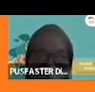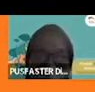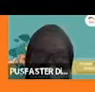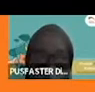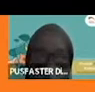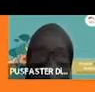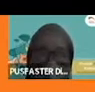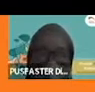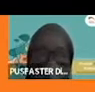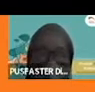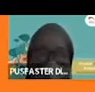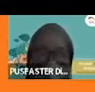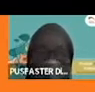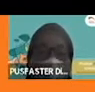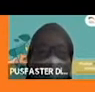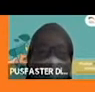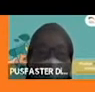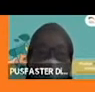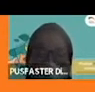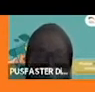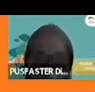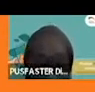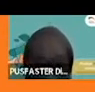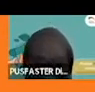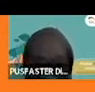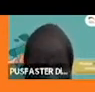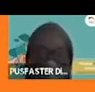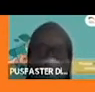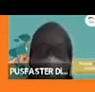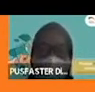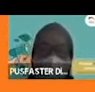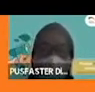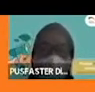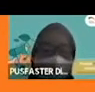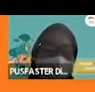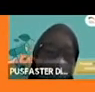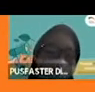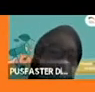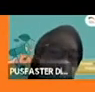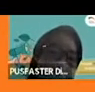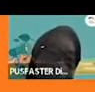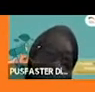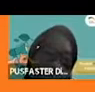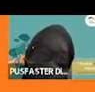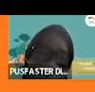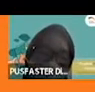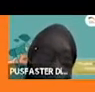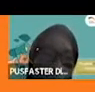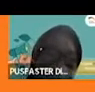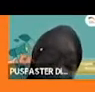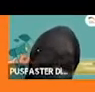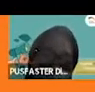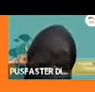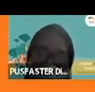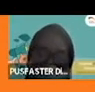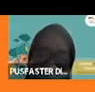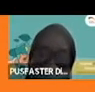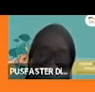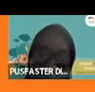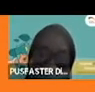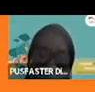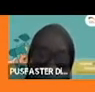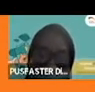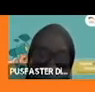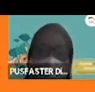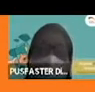juga bagaimana penerapannya sesuai bertindak sekarang kita gak bidang moneter dan pelaporan mudah-mudahan ini semua bisa